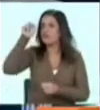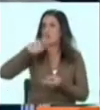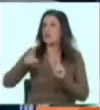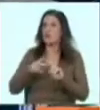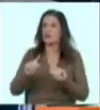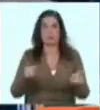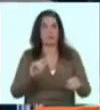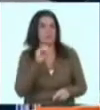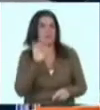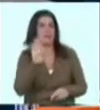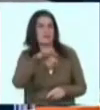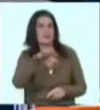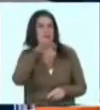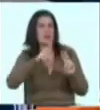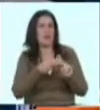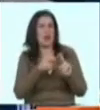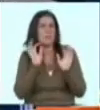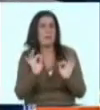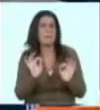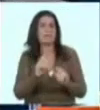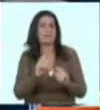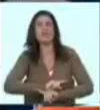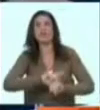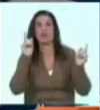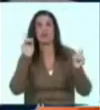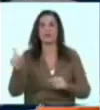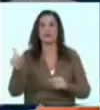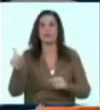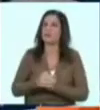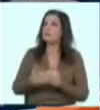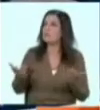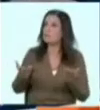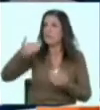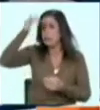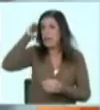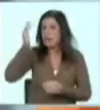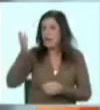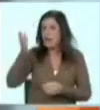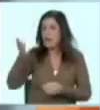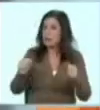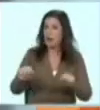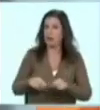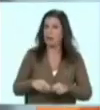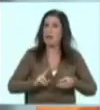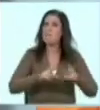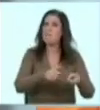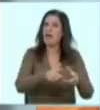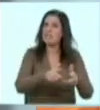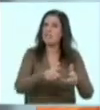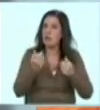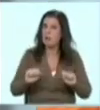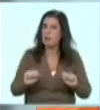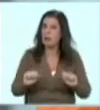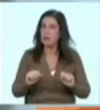משלו, מפקיד בידיו סמכויות כאלה. איך יאיר לפיד הליברל ומרץ הליברלים עשו קואליציה עם